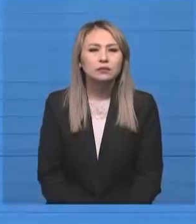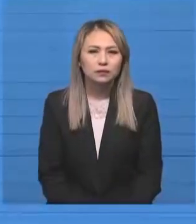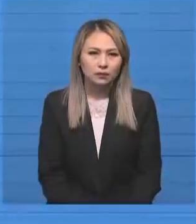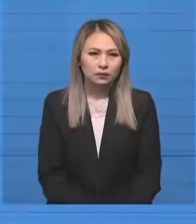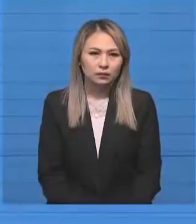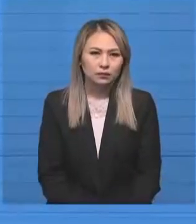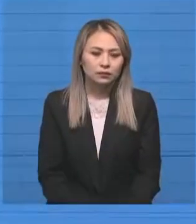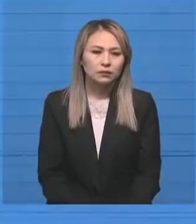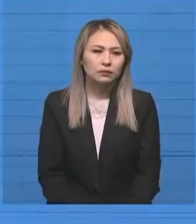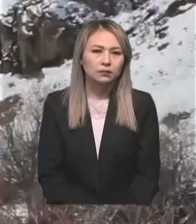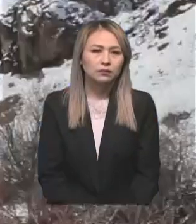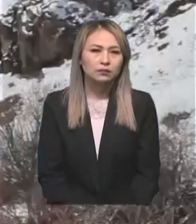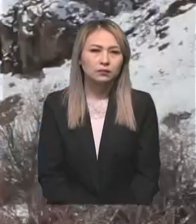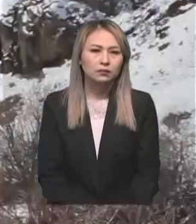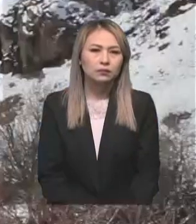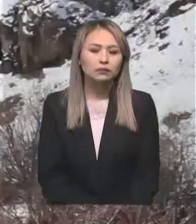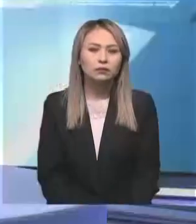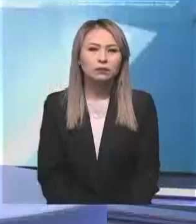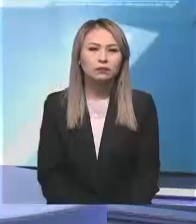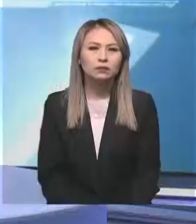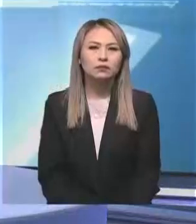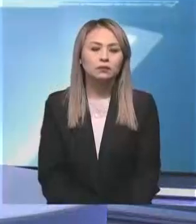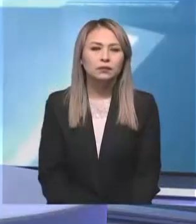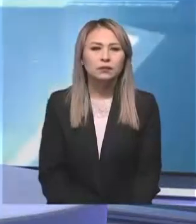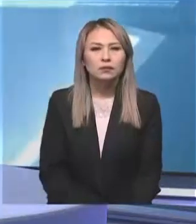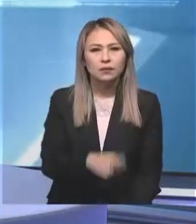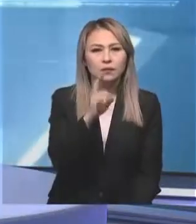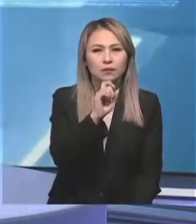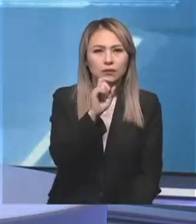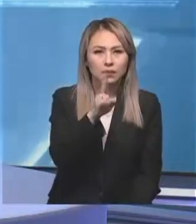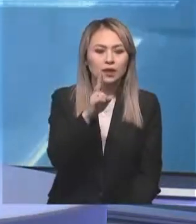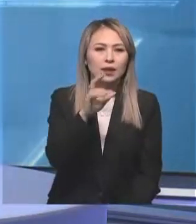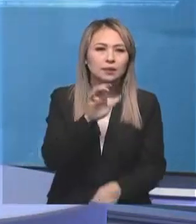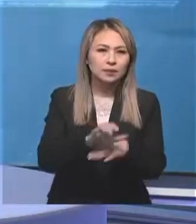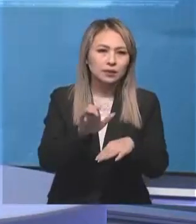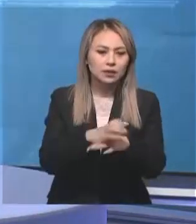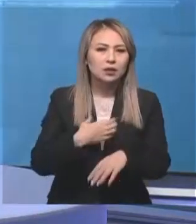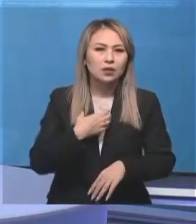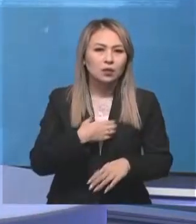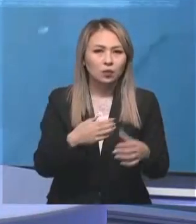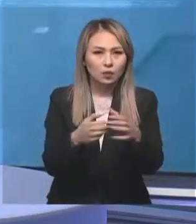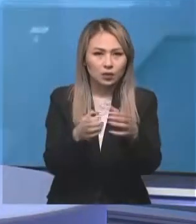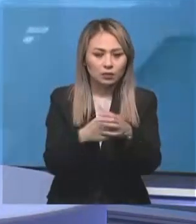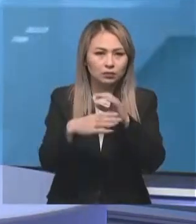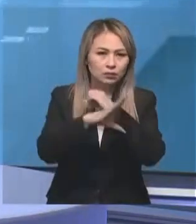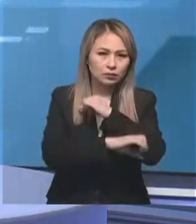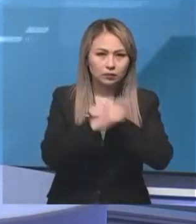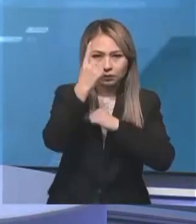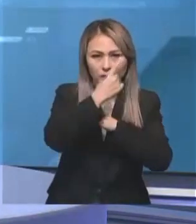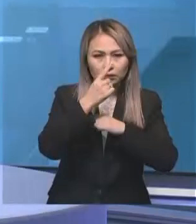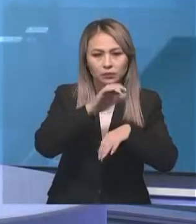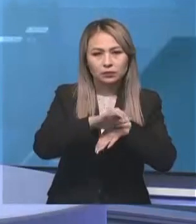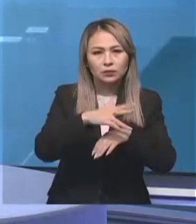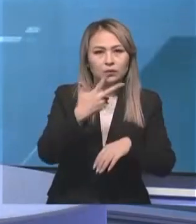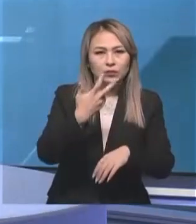Дүйсенбаев, 24 KZ, Алматы облысынан. Қазақ экспорттық сақтандыру компаниясы соңғы бір жылда